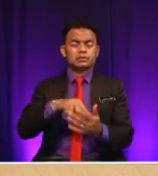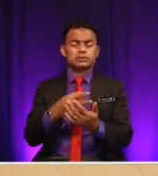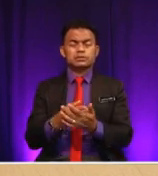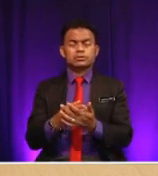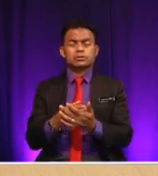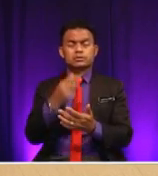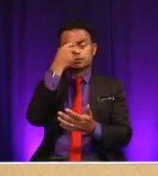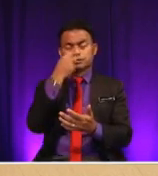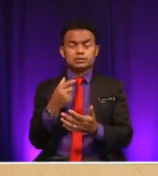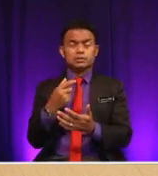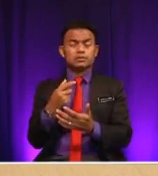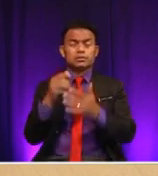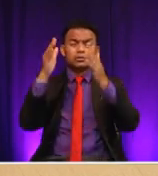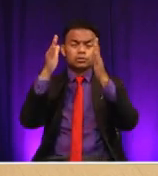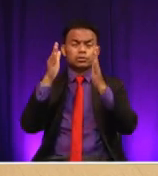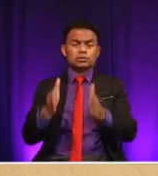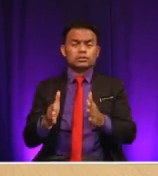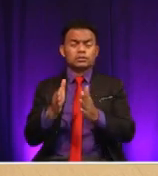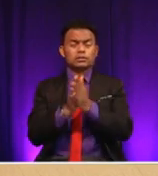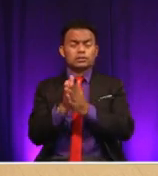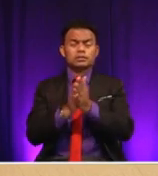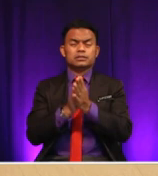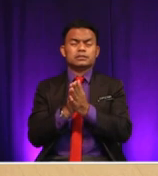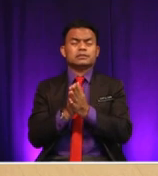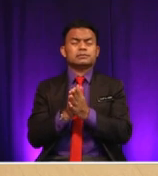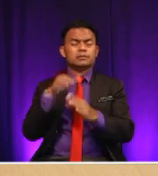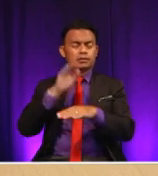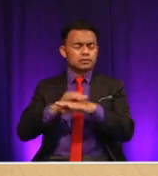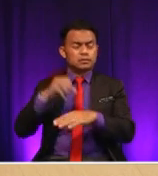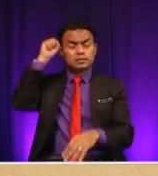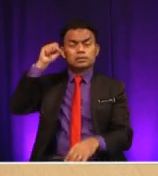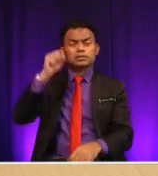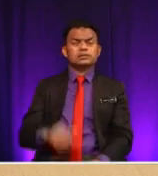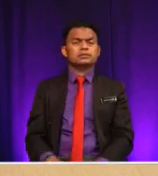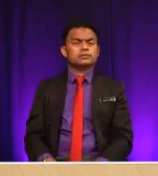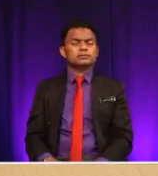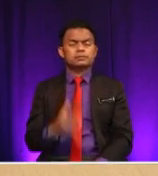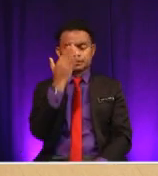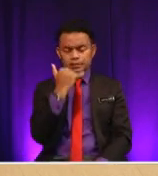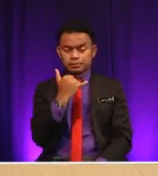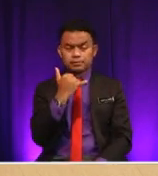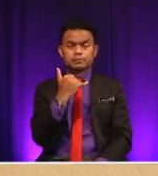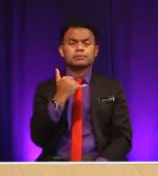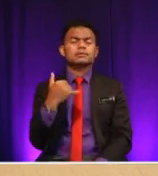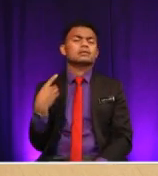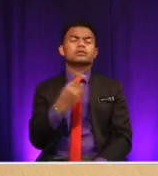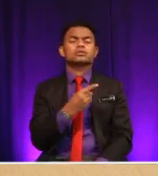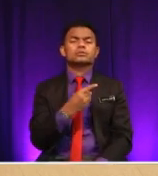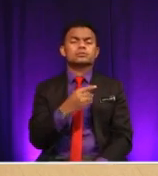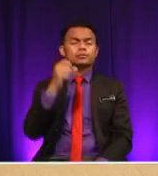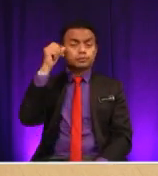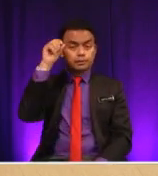berdasarkan rangkap gurindam di atas mengapakah kita perlu bersikap rajin nah soal ini berpikir di luar